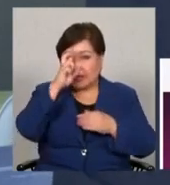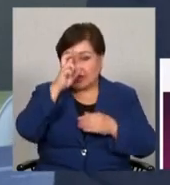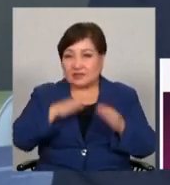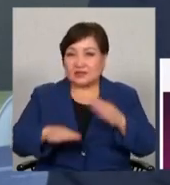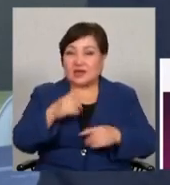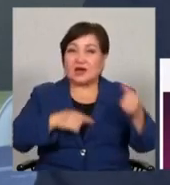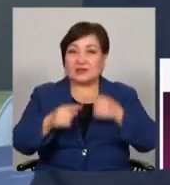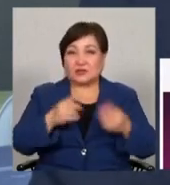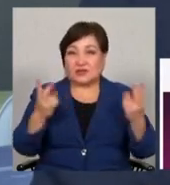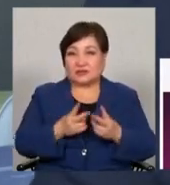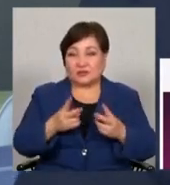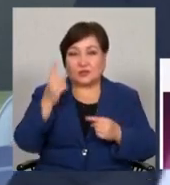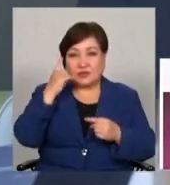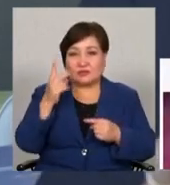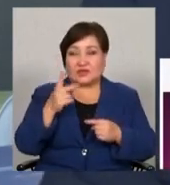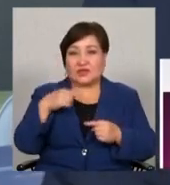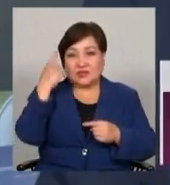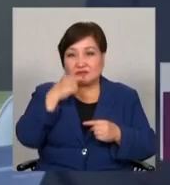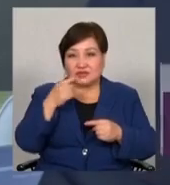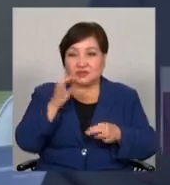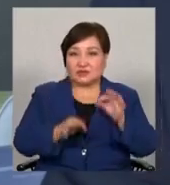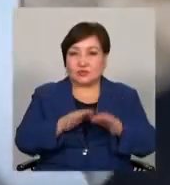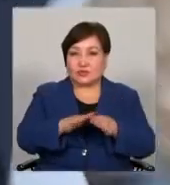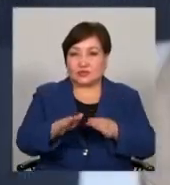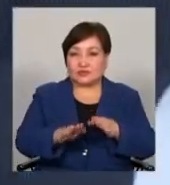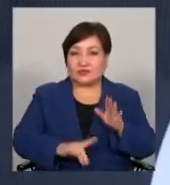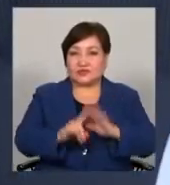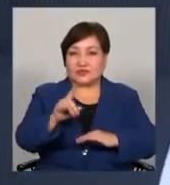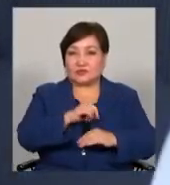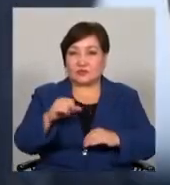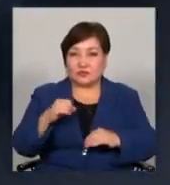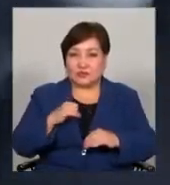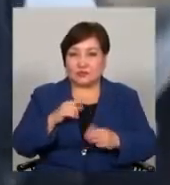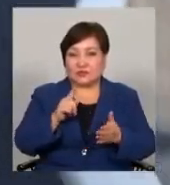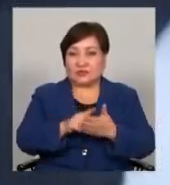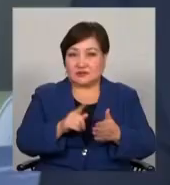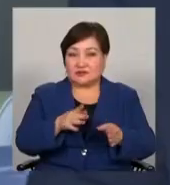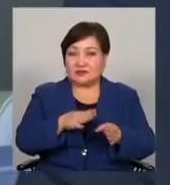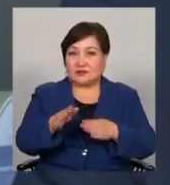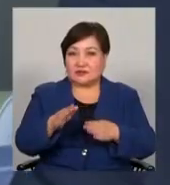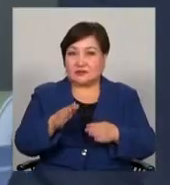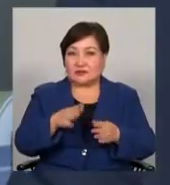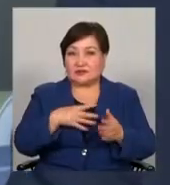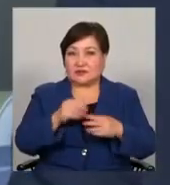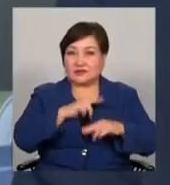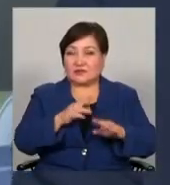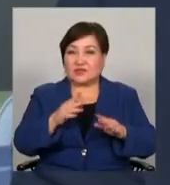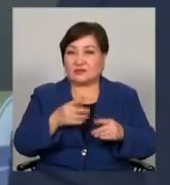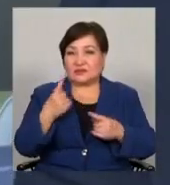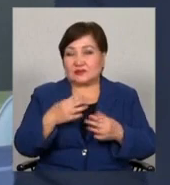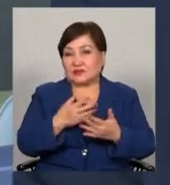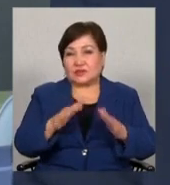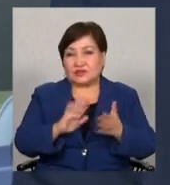деп ойлаймын. Жеке сот орындаушылары алдымен өздерінің пайыздары үшін жұмыс істеп кеткенде ой қалдырады. Кейбір жағдайда заң тұрғысынан ғана емес,